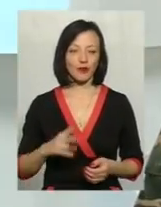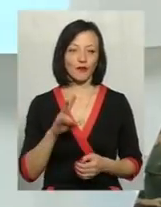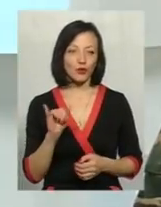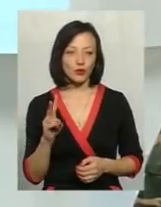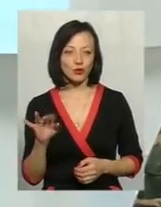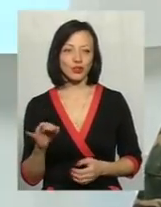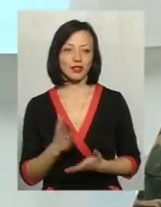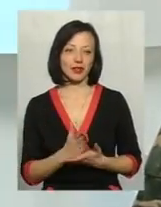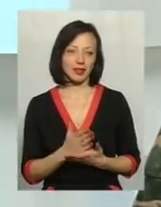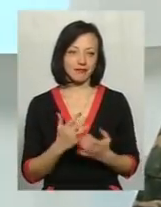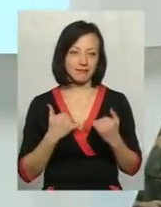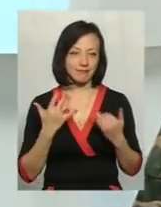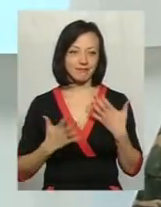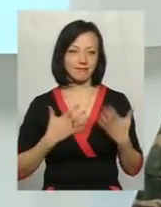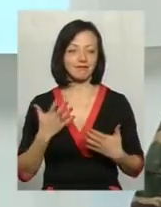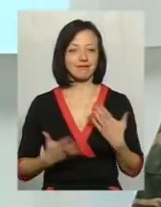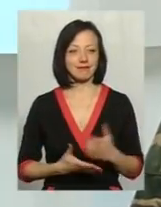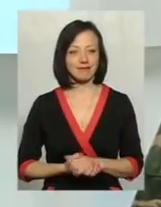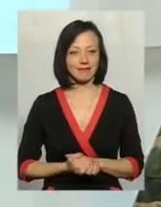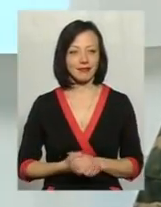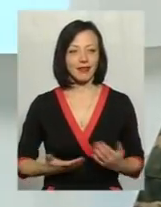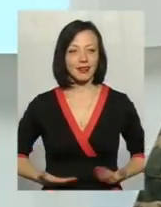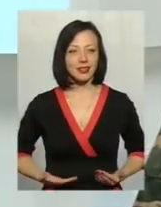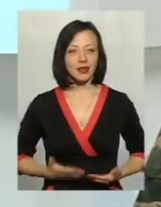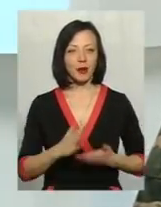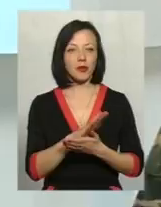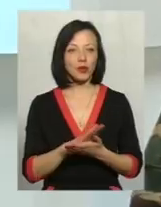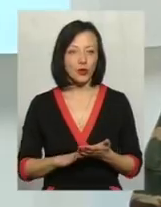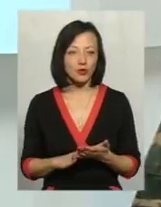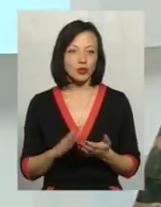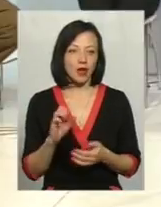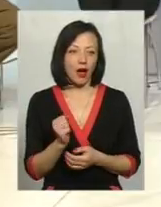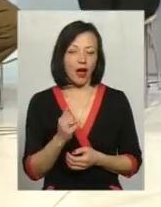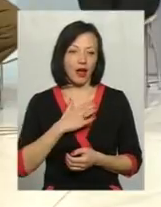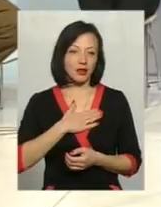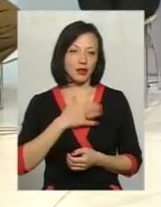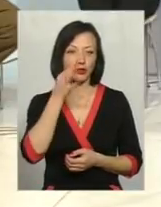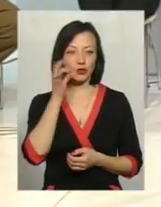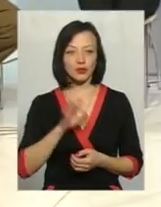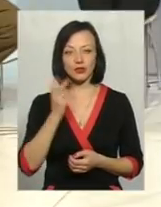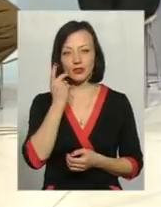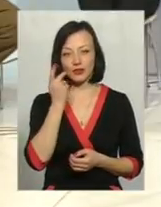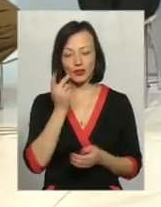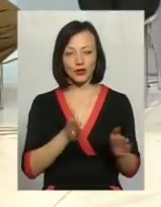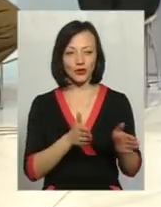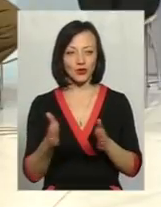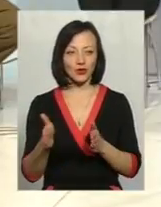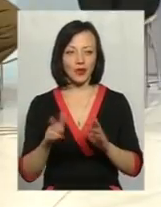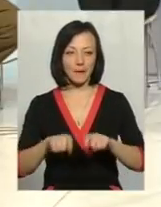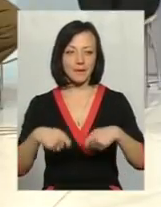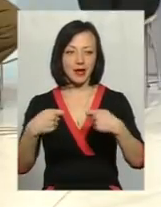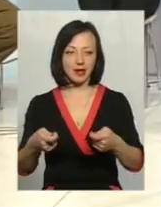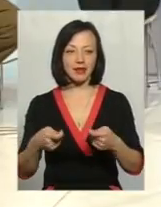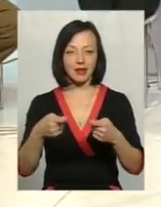кого працювати. Життя продовжується, а наш досвід, ми завжди готові передати